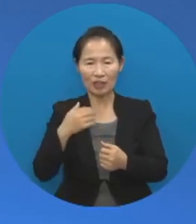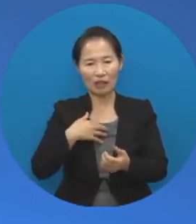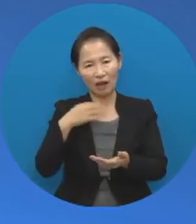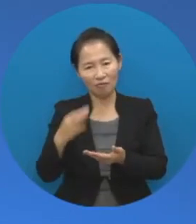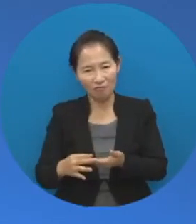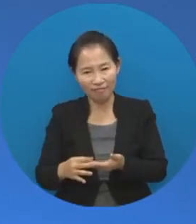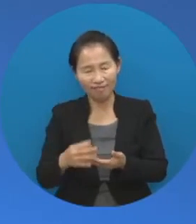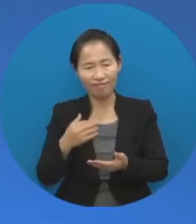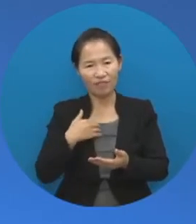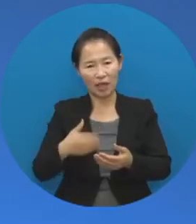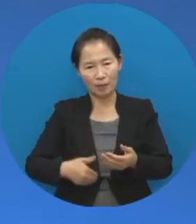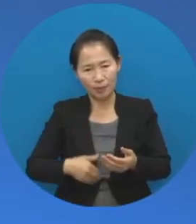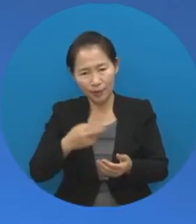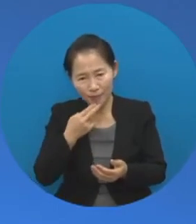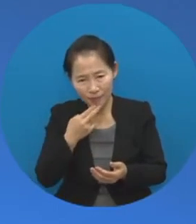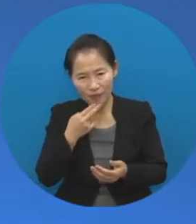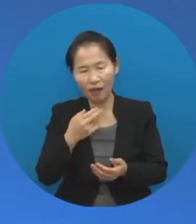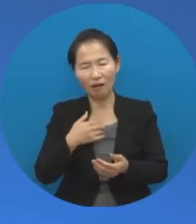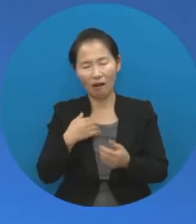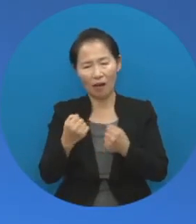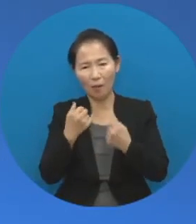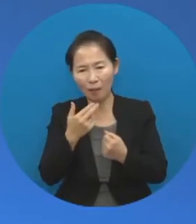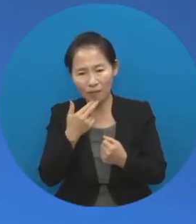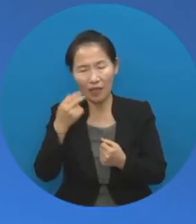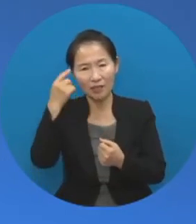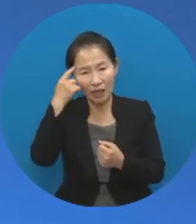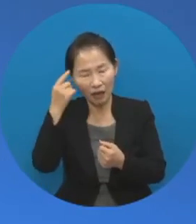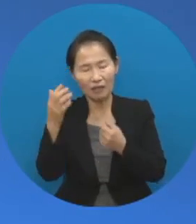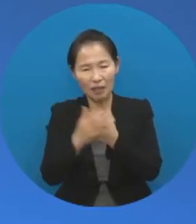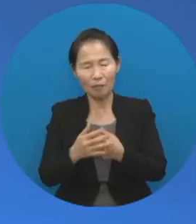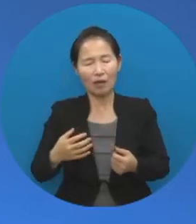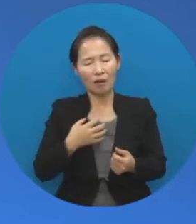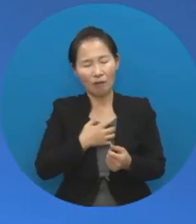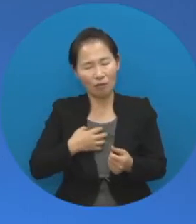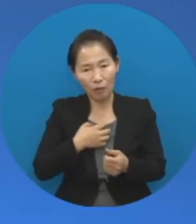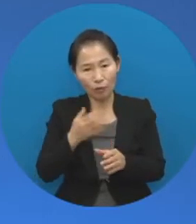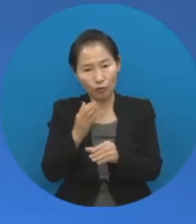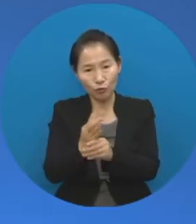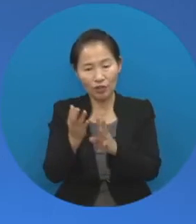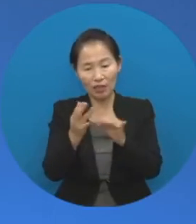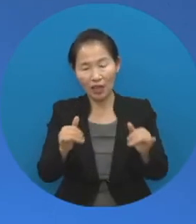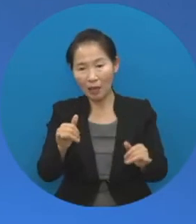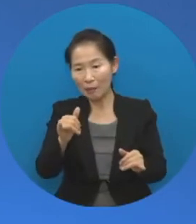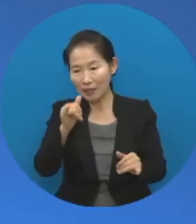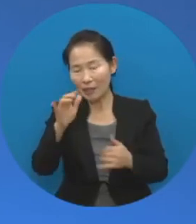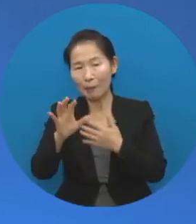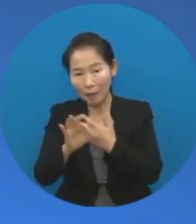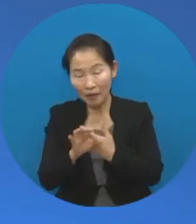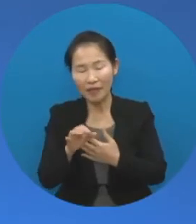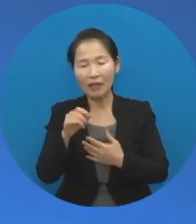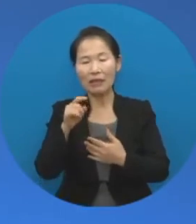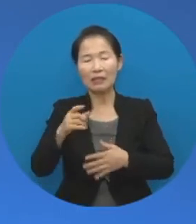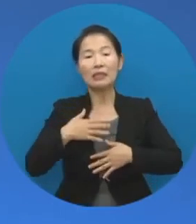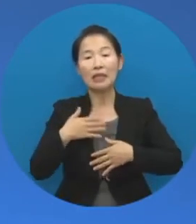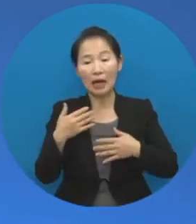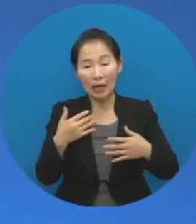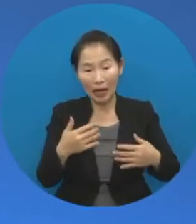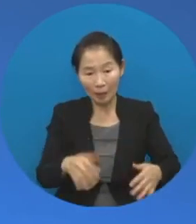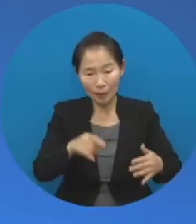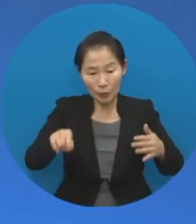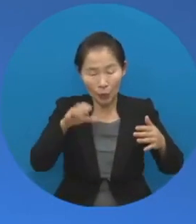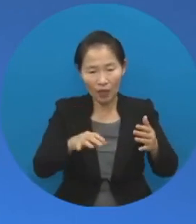너무 고통받는 분이 있다면 그 약함 자체가 예수 그리스도의 사랑이 머물 수